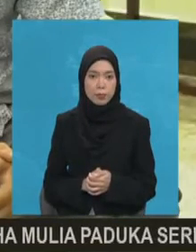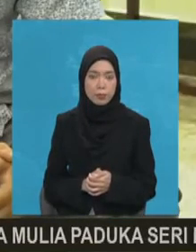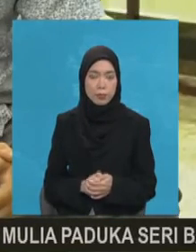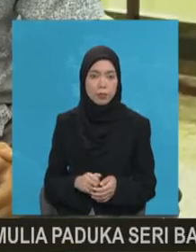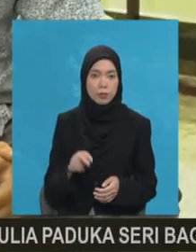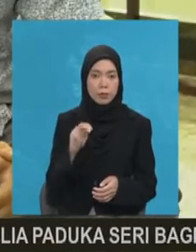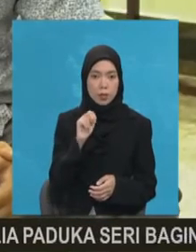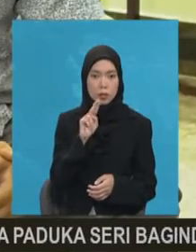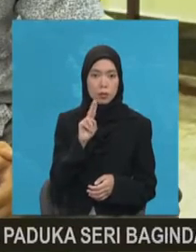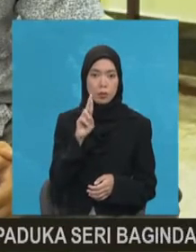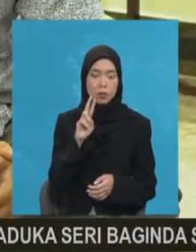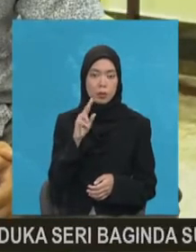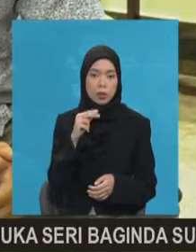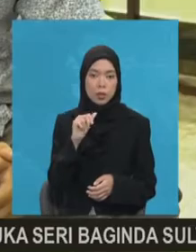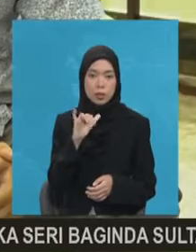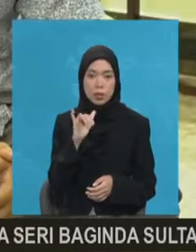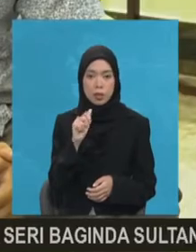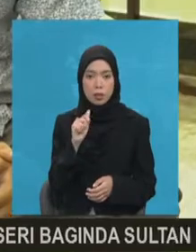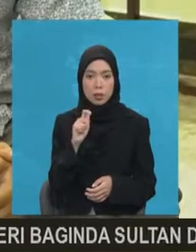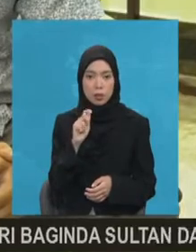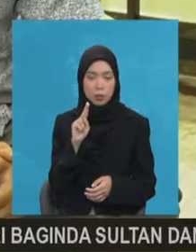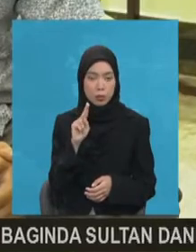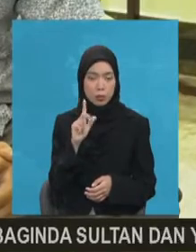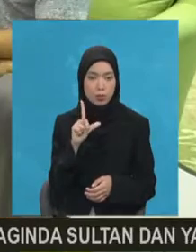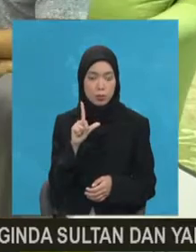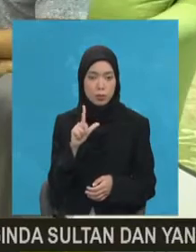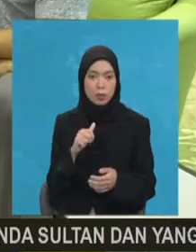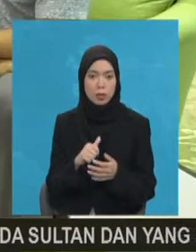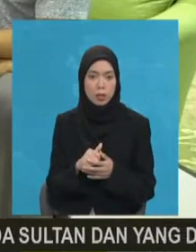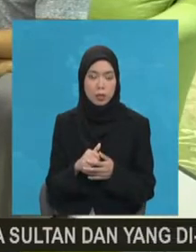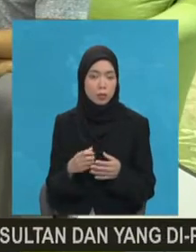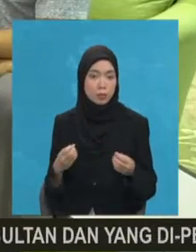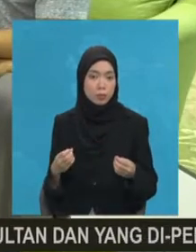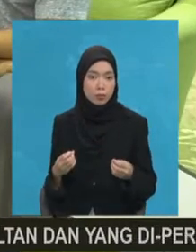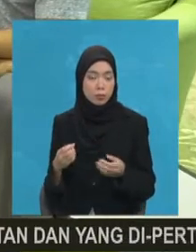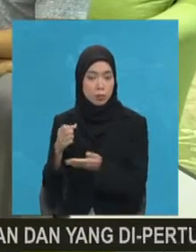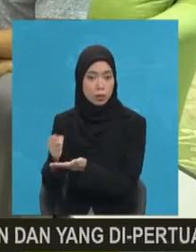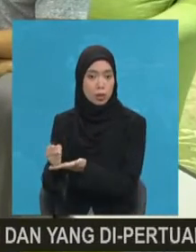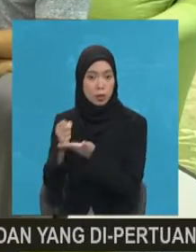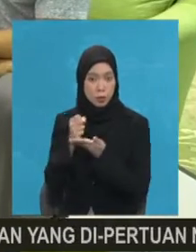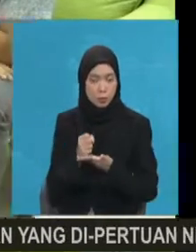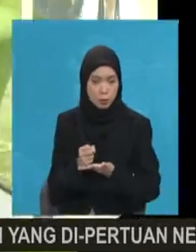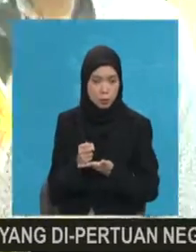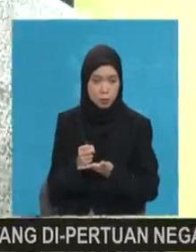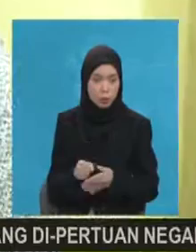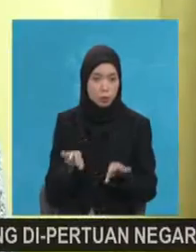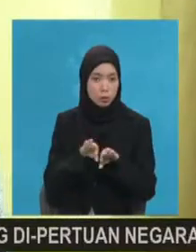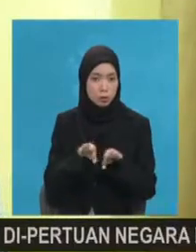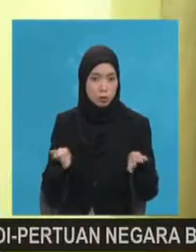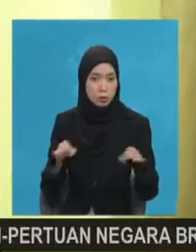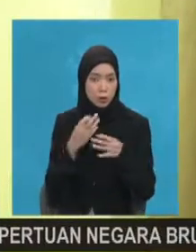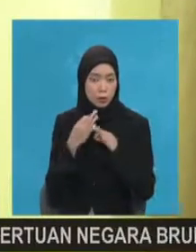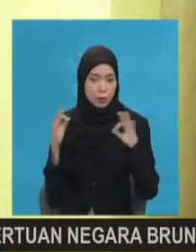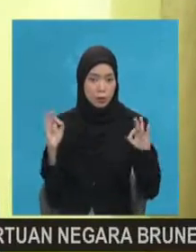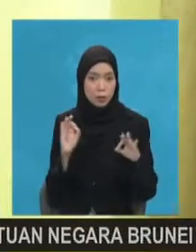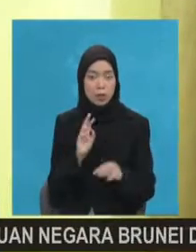kifli seorang pegawai pendidikan di Kementerian Pendidikan menerima beasiswa fulbright Amerika Syarikat ASEAN 2020